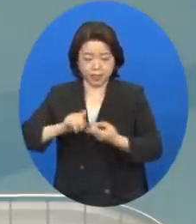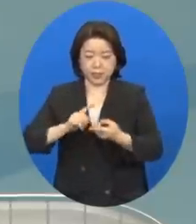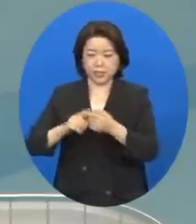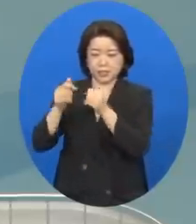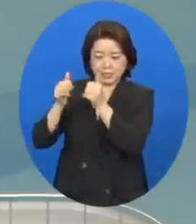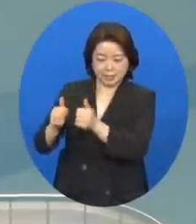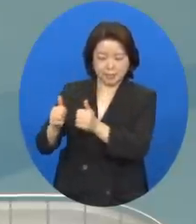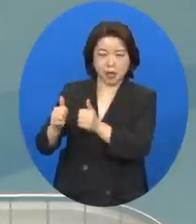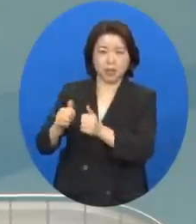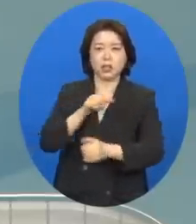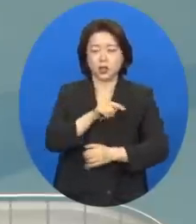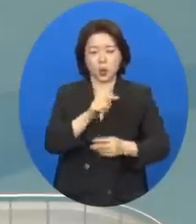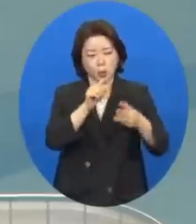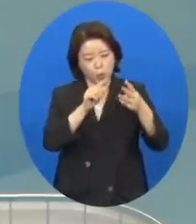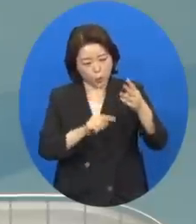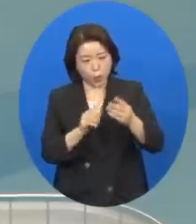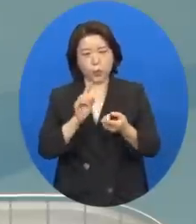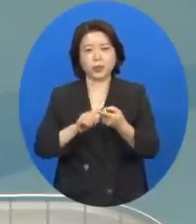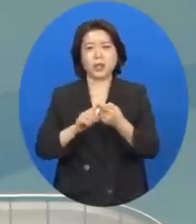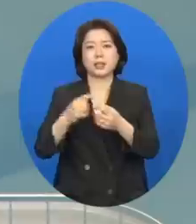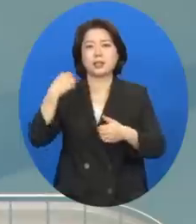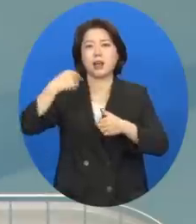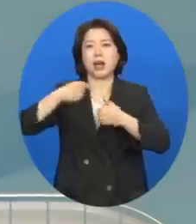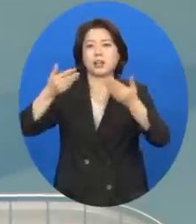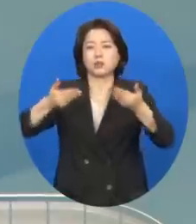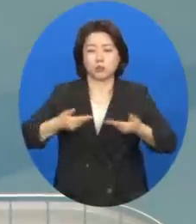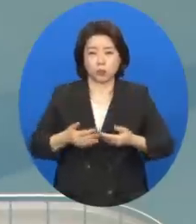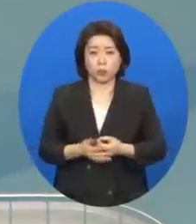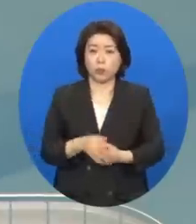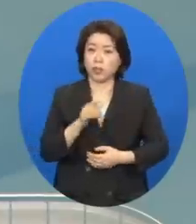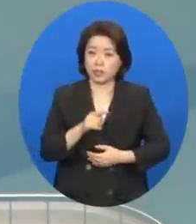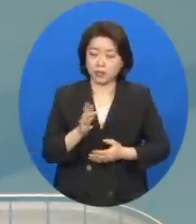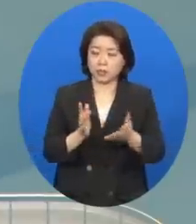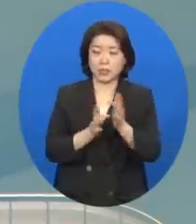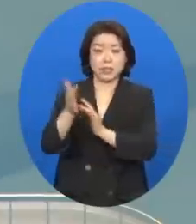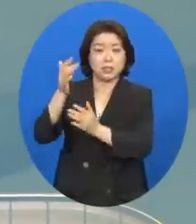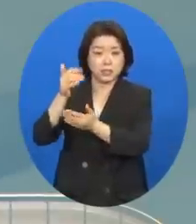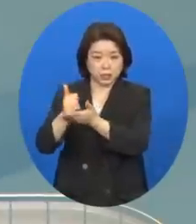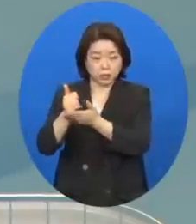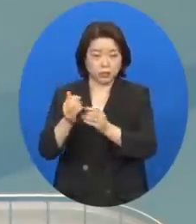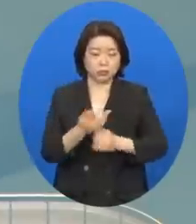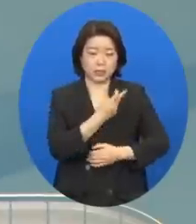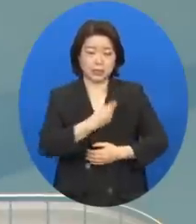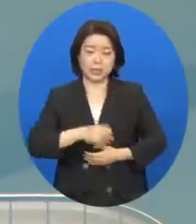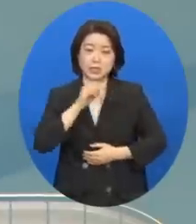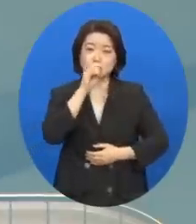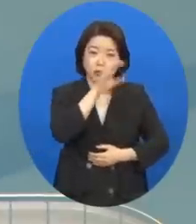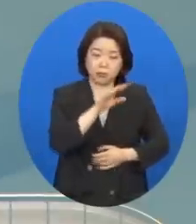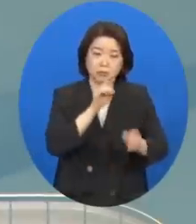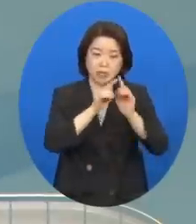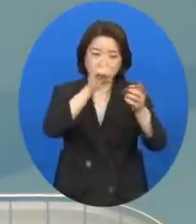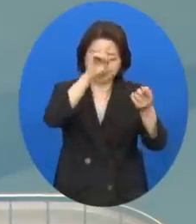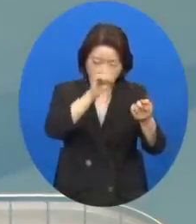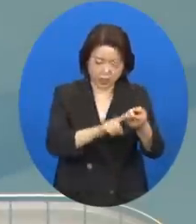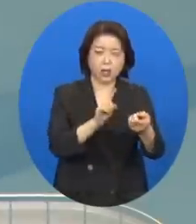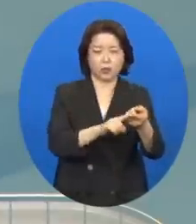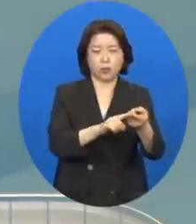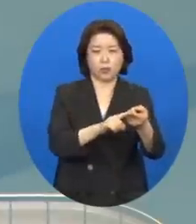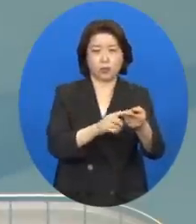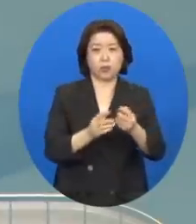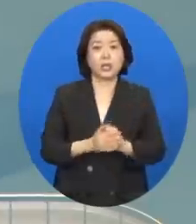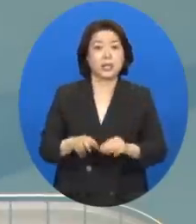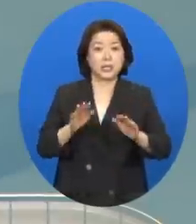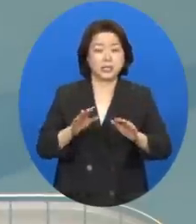심판에 대해서 가르치실 것이다. 이것은 예수님께서 제자들에게 하셨던 말씀 그대로예요. 그걸